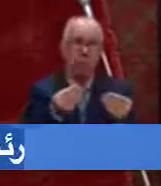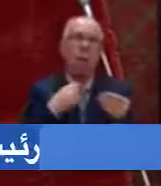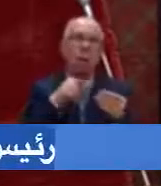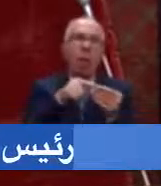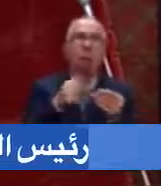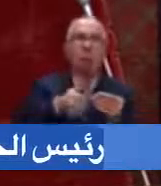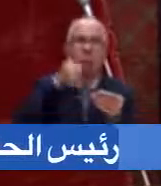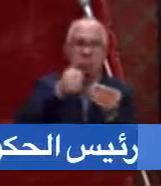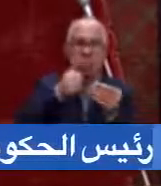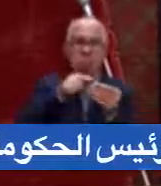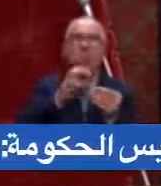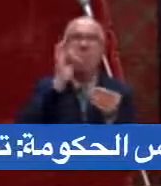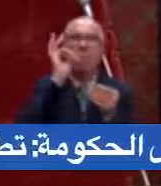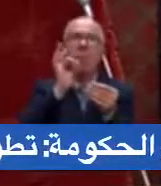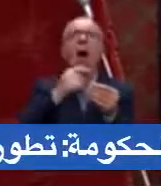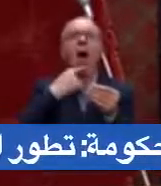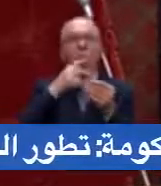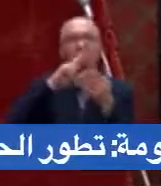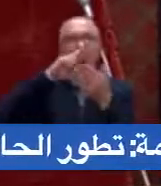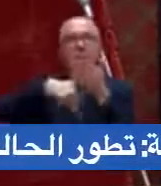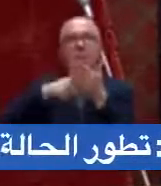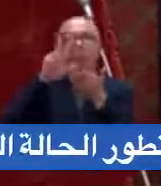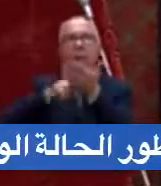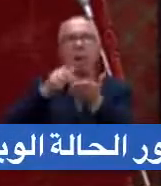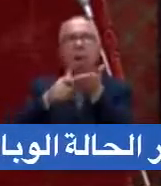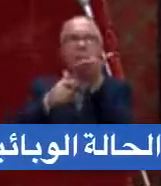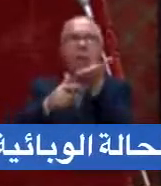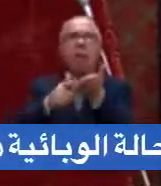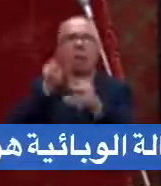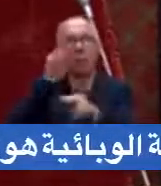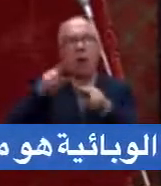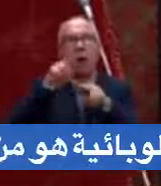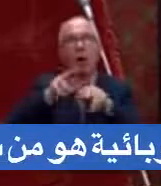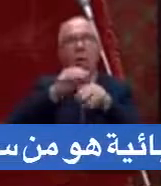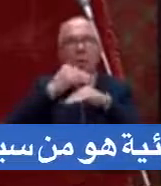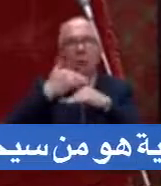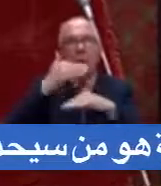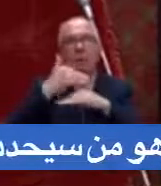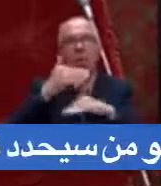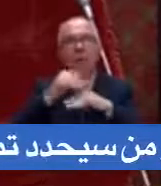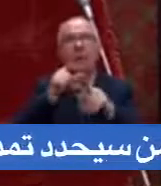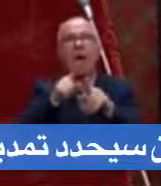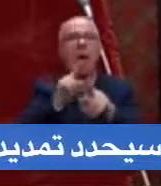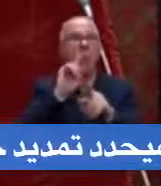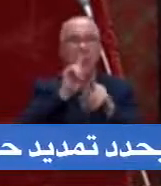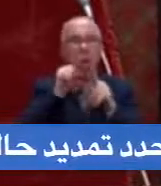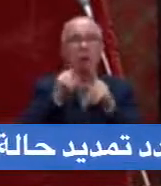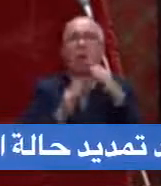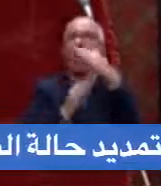بهذيك المعايير ولا لا. فلذلك هذا محدد ممعير، ووزعت الى حد الساعه